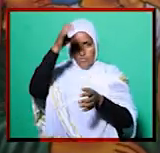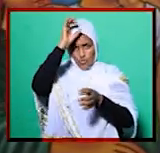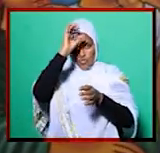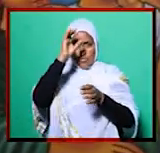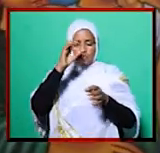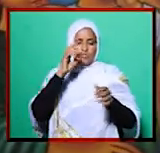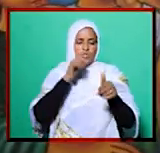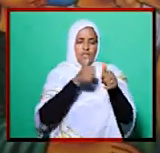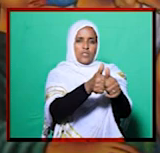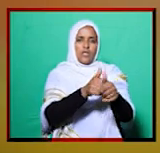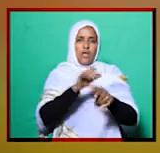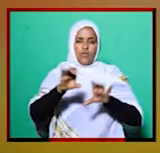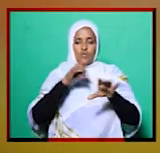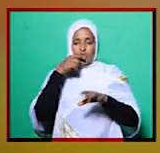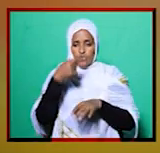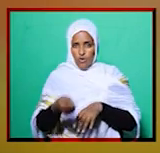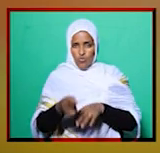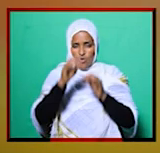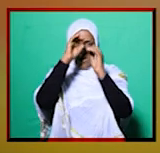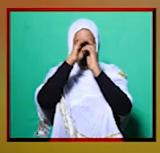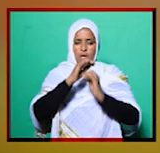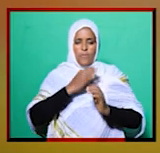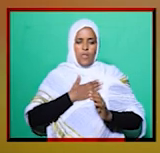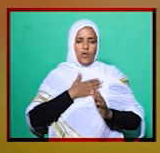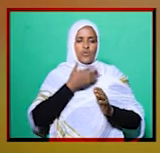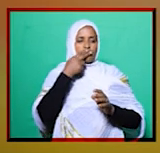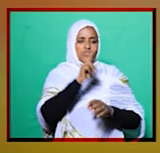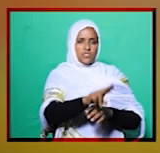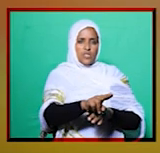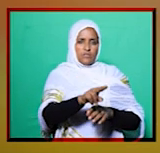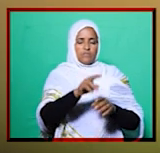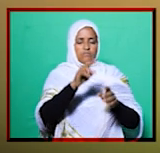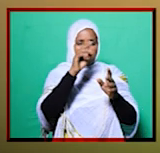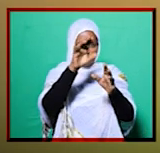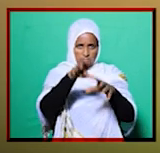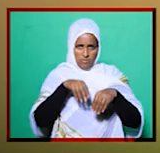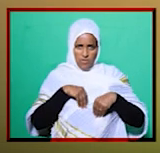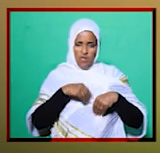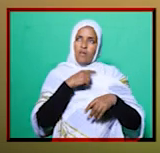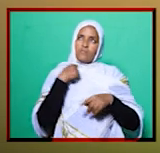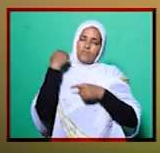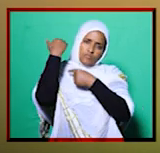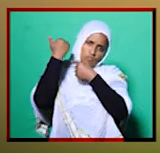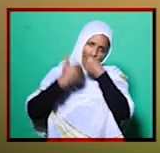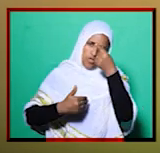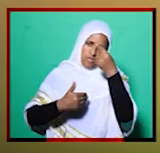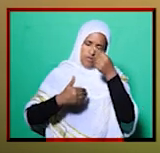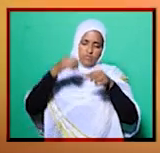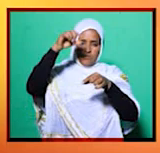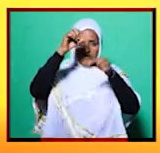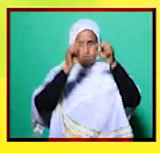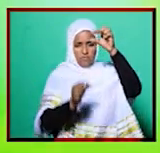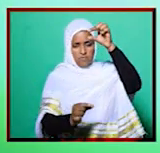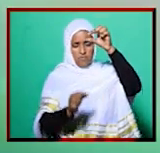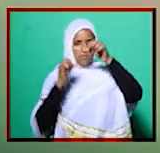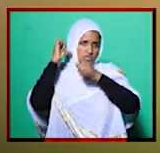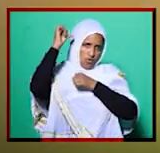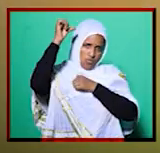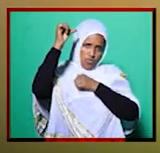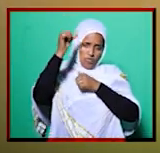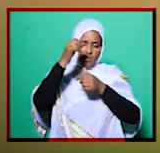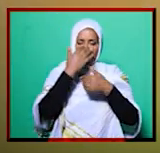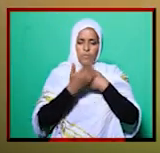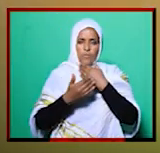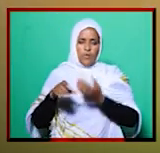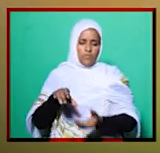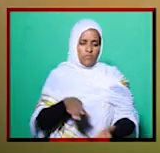ያድርጓቸው የተባሉትን አምላካዊ ትእዛዝ ተቀብለው አንገታቸው ቢቀላም ተዘቅዝቀው ቢሰቀሉም ደማቸው በምድር